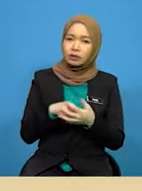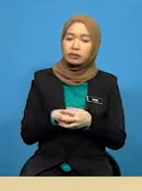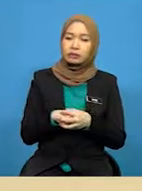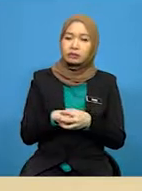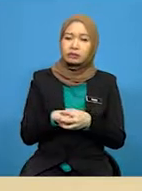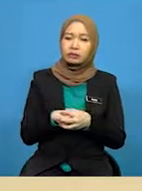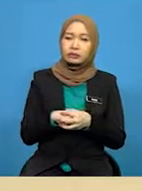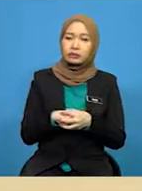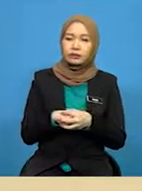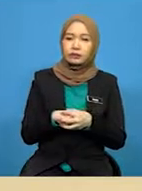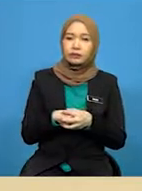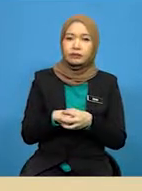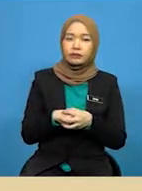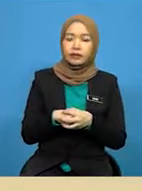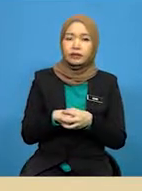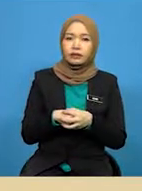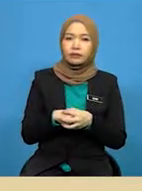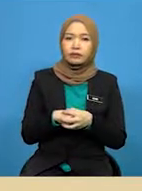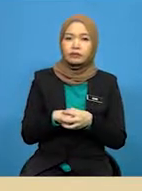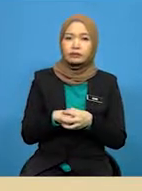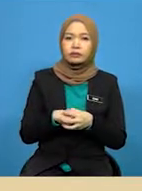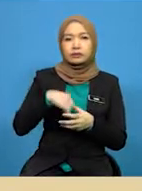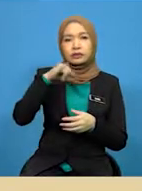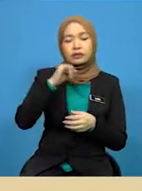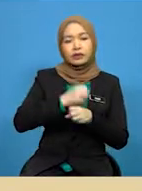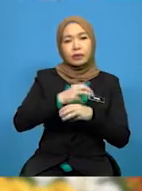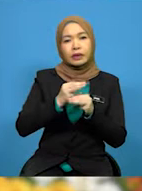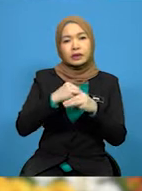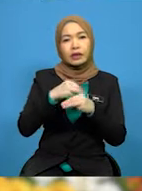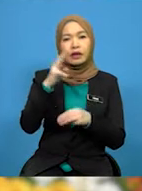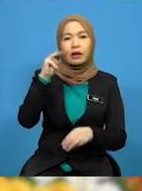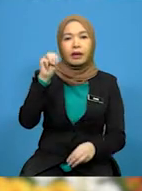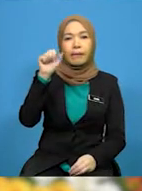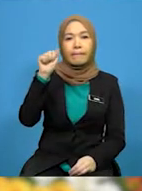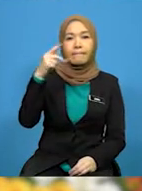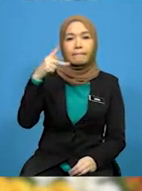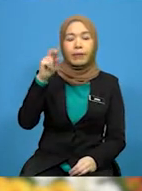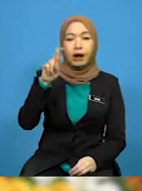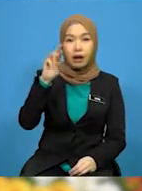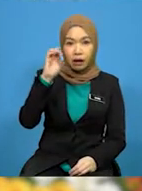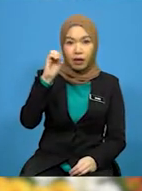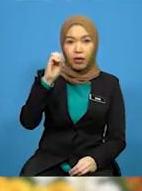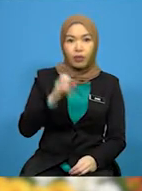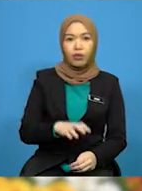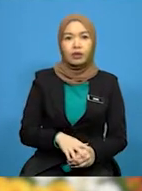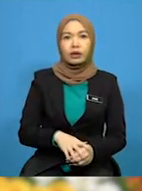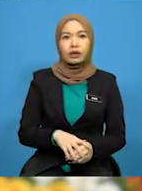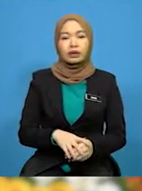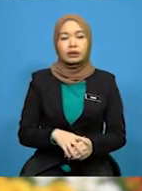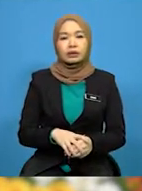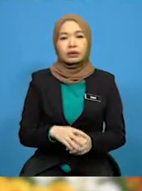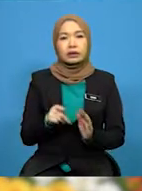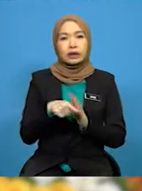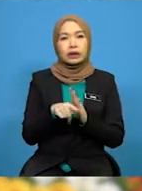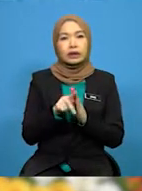telah pun menembak 4 isu makro yang berlaku di negara kita. Jadi saya rasa kita doa sama-sama